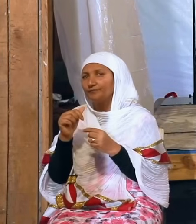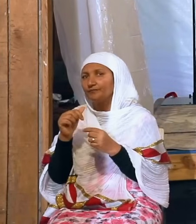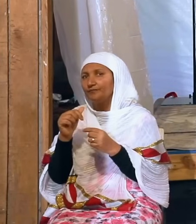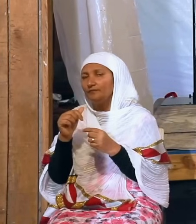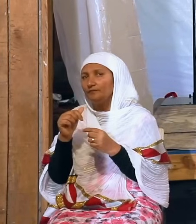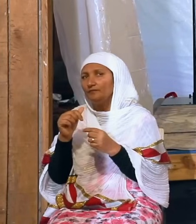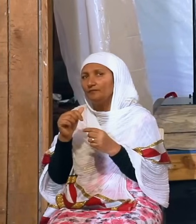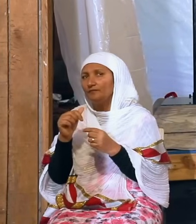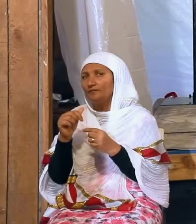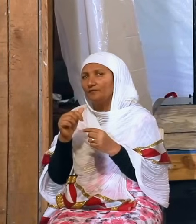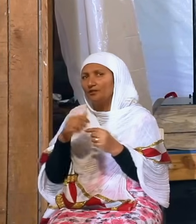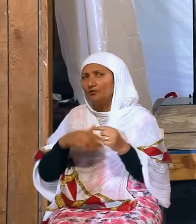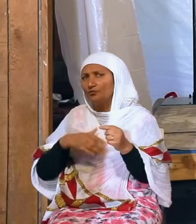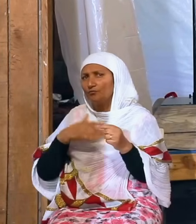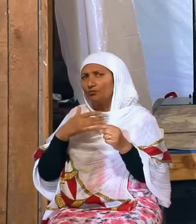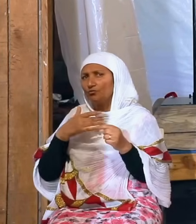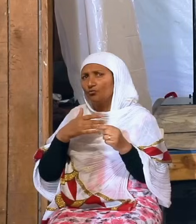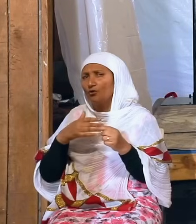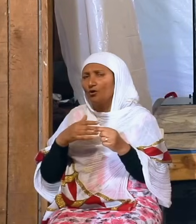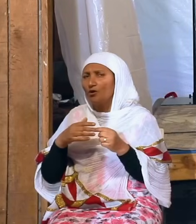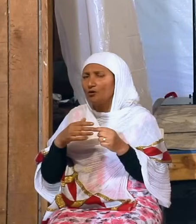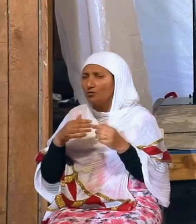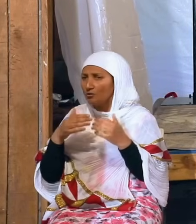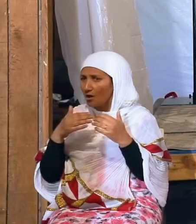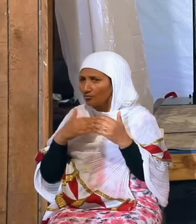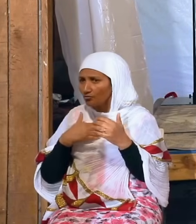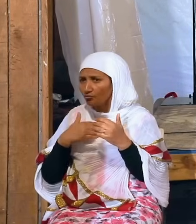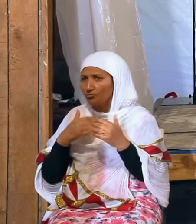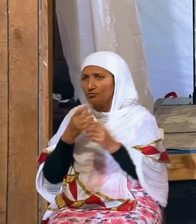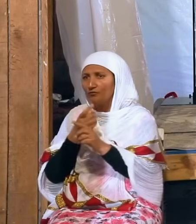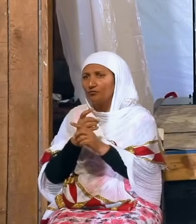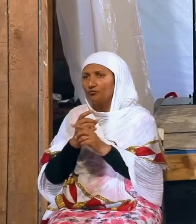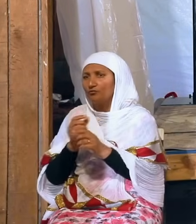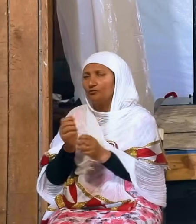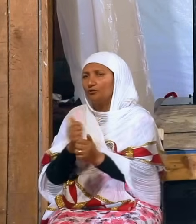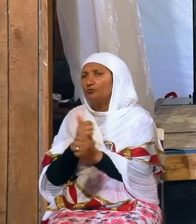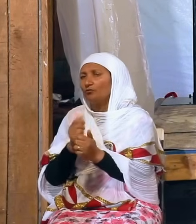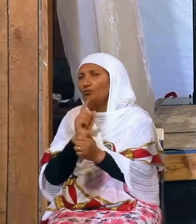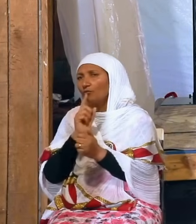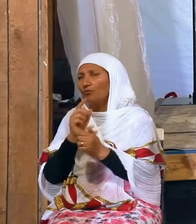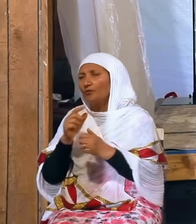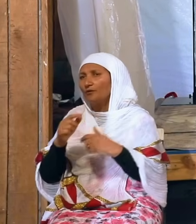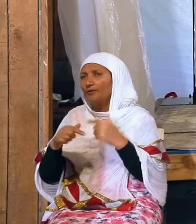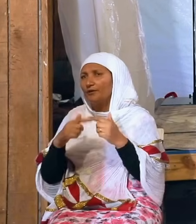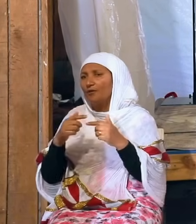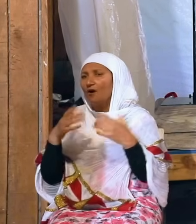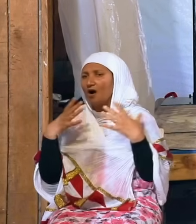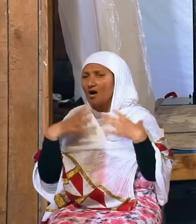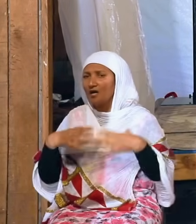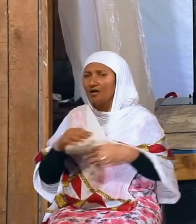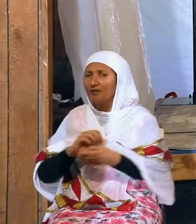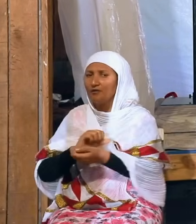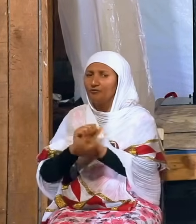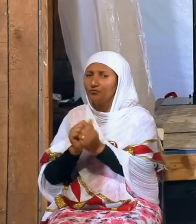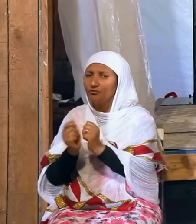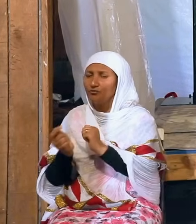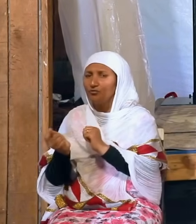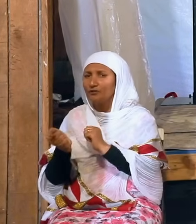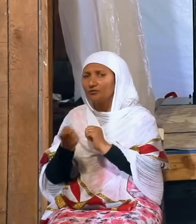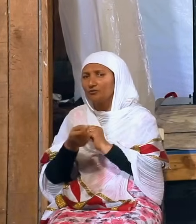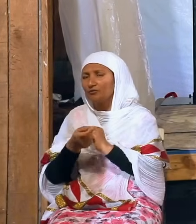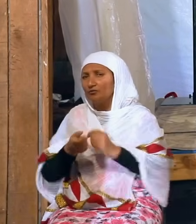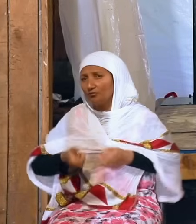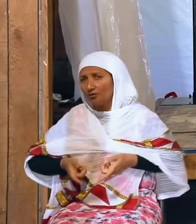እንደተብራራ እና ስሜቱ ራሱ ተፈጥሮን ተከትሎ ነው የሚመጣው እና የመጀመሪያ አካላዊ ለውጥ ይመጣቸዋል ከሆነ እድሜ በኋላ አካላቸው ለዚያ ይደርሳል ሴት